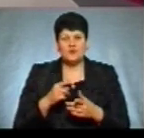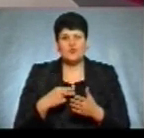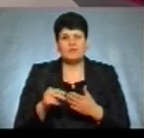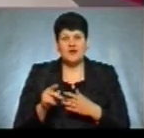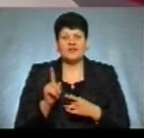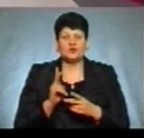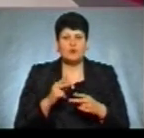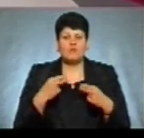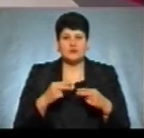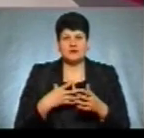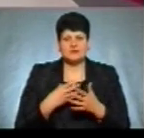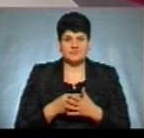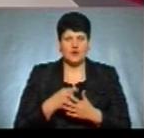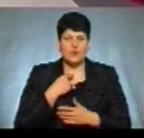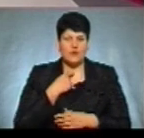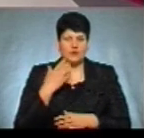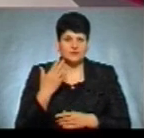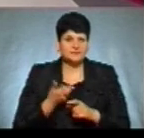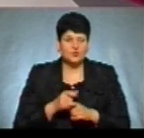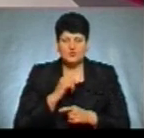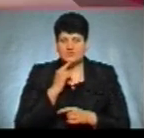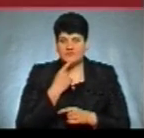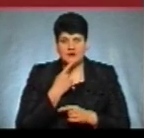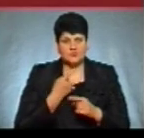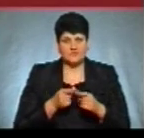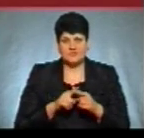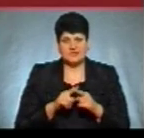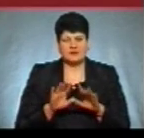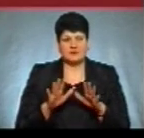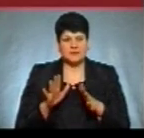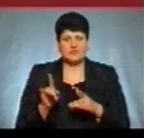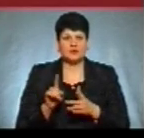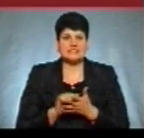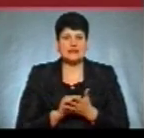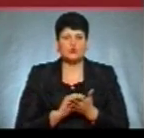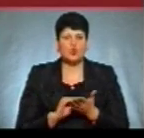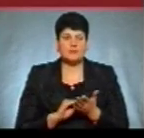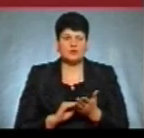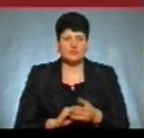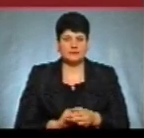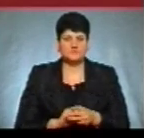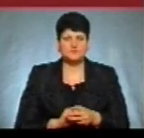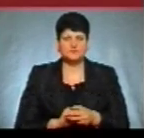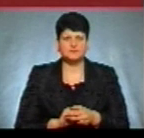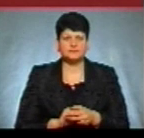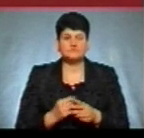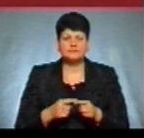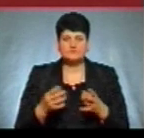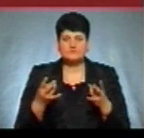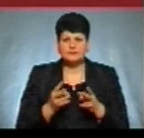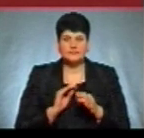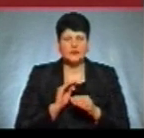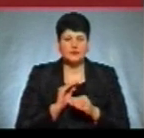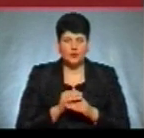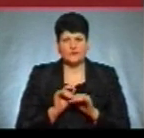хто продає свій голос. Тому дуже важко такі випадки задокументувати, і для цього необхідні додаткові процедури